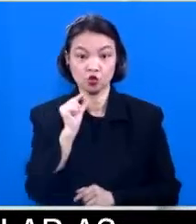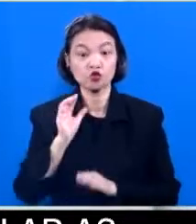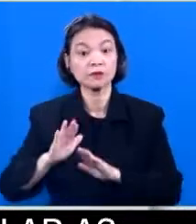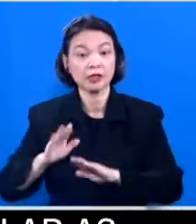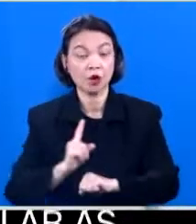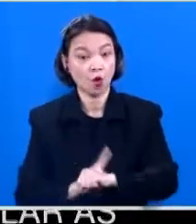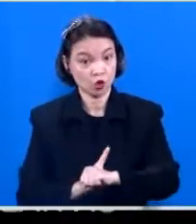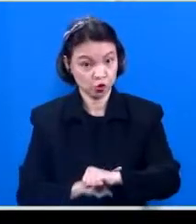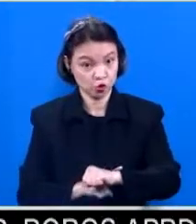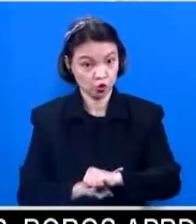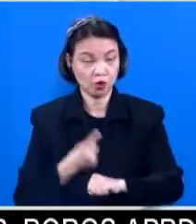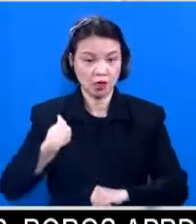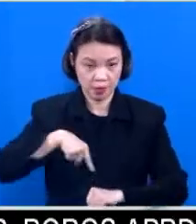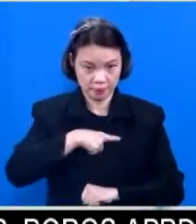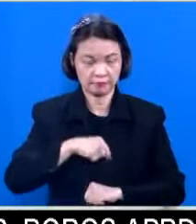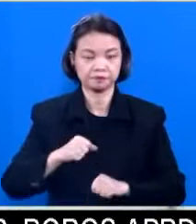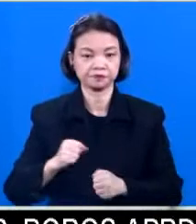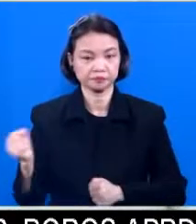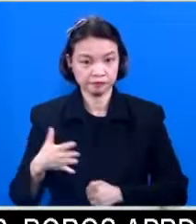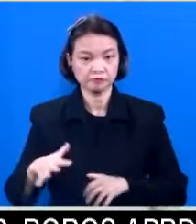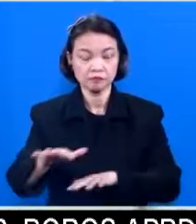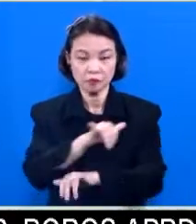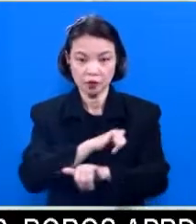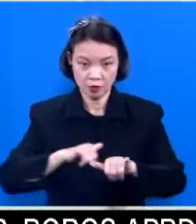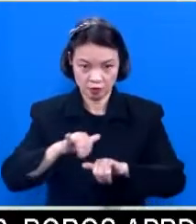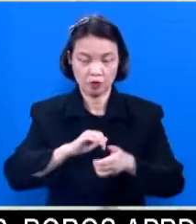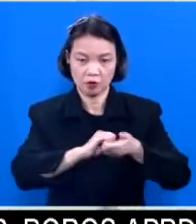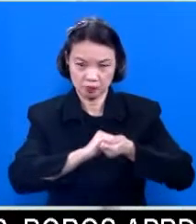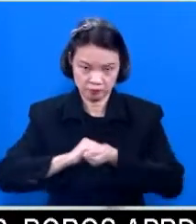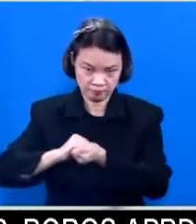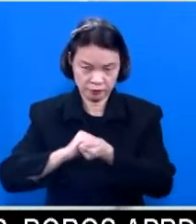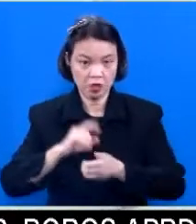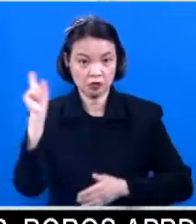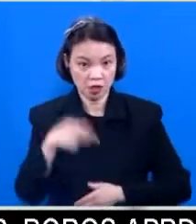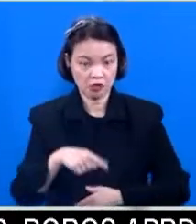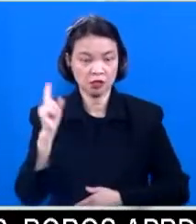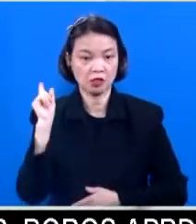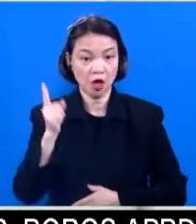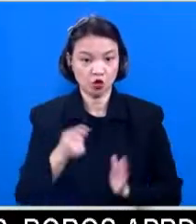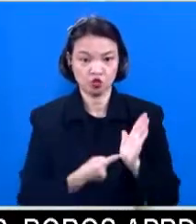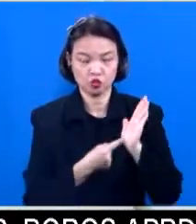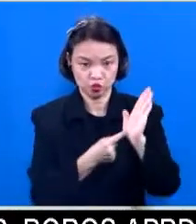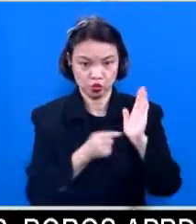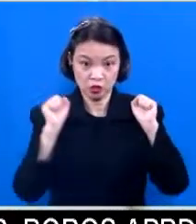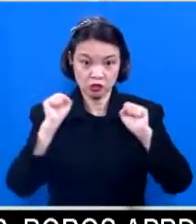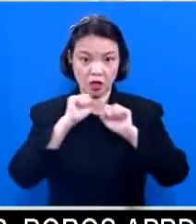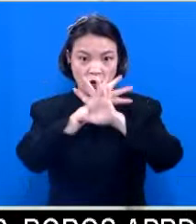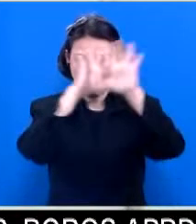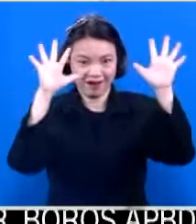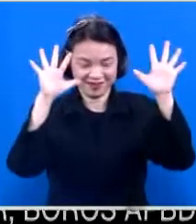kami masih berkoordinasi karena sanksi itu kan disegarkan dengan jelas. Ya, terus